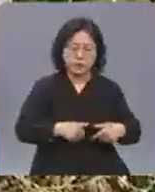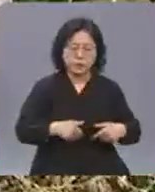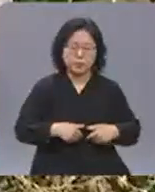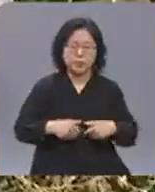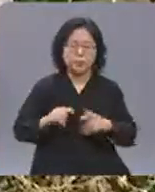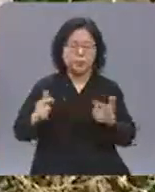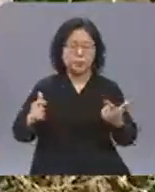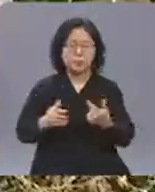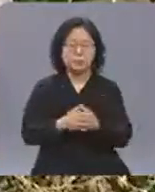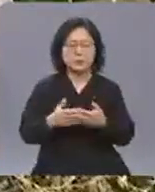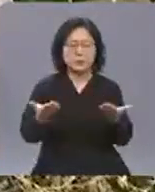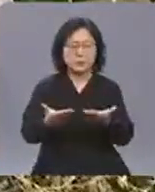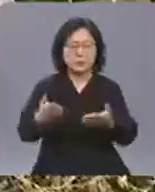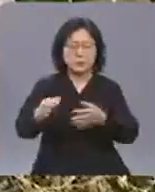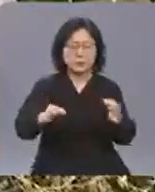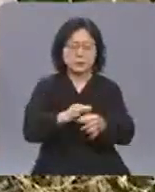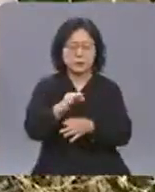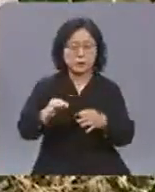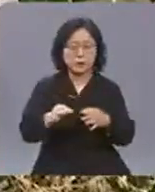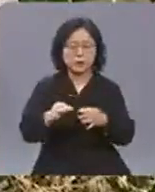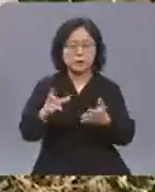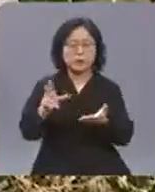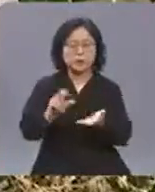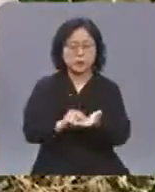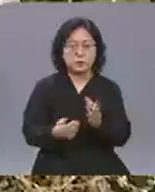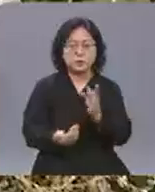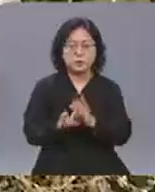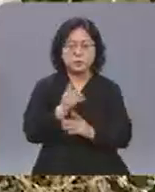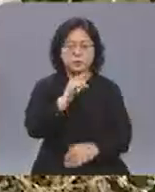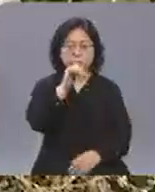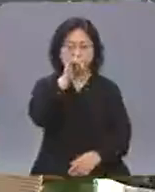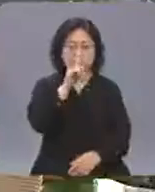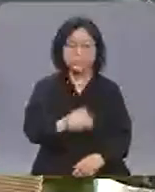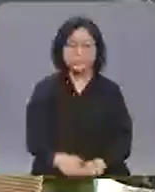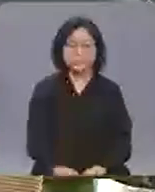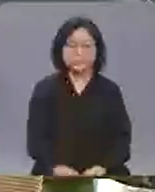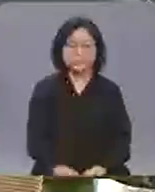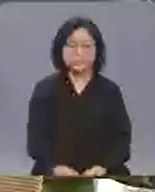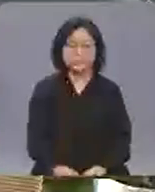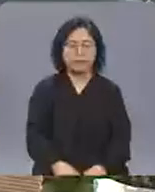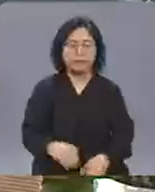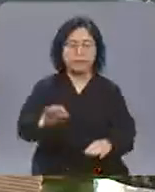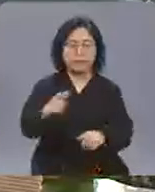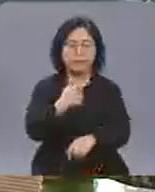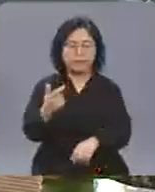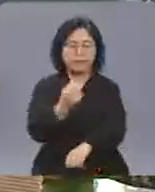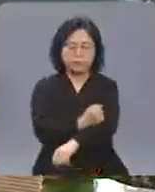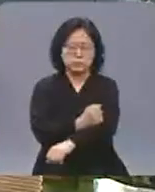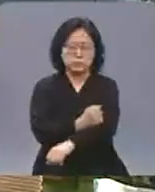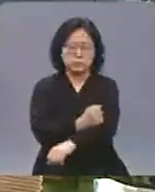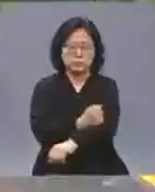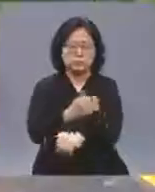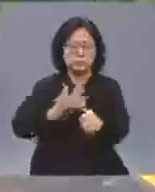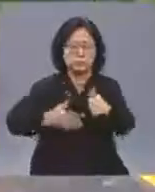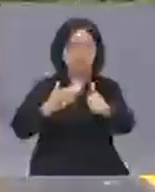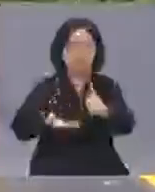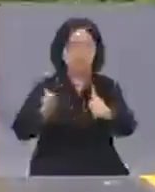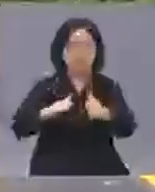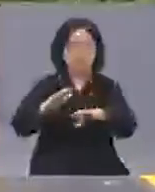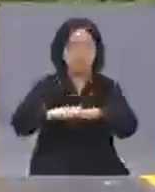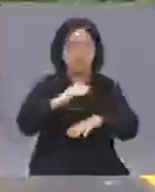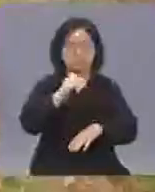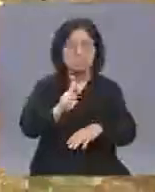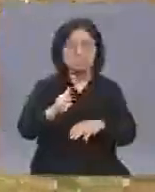거래가 이뤄지는 노동시장의 왜곡을 가져올 수 있다는 지적도 나오고 있습니다 일단 상한선이 권고사항이지만